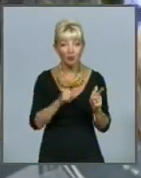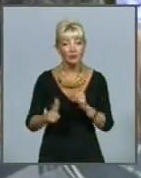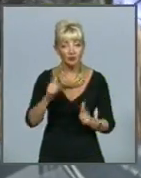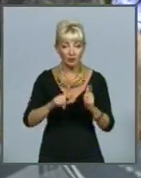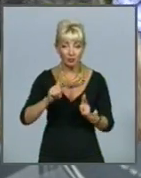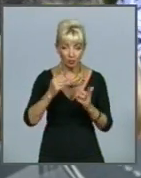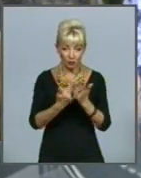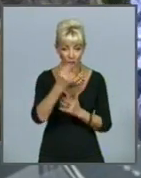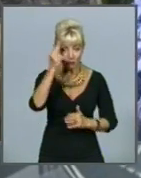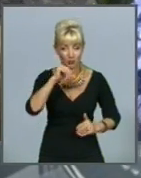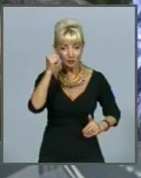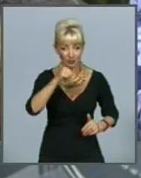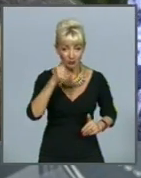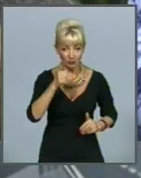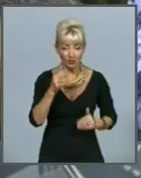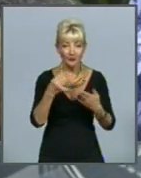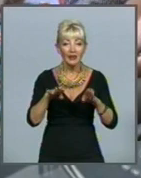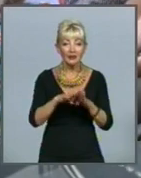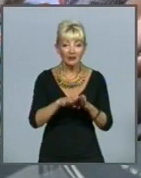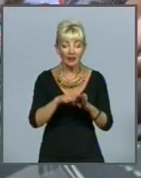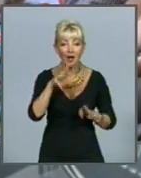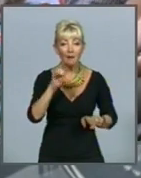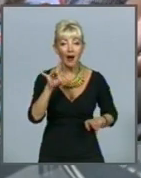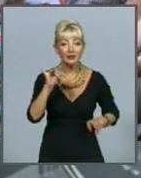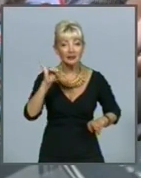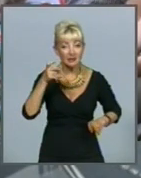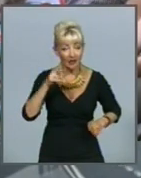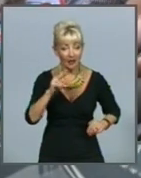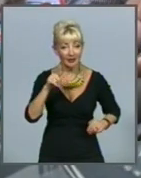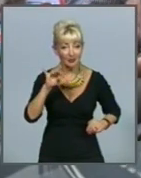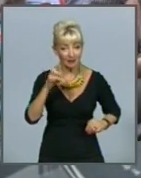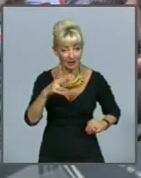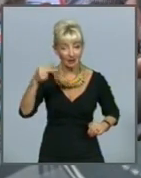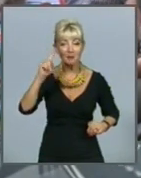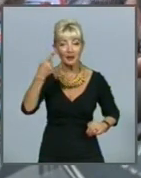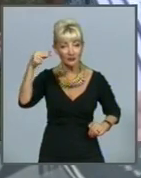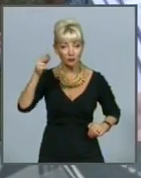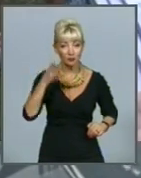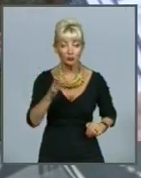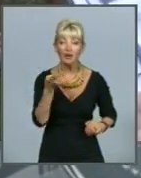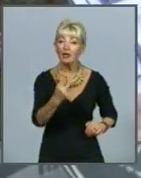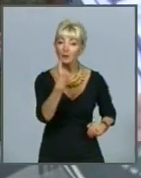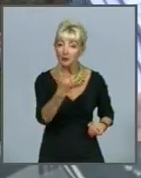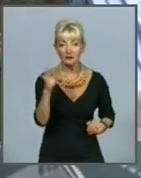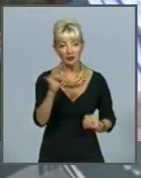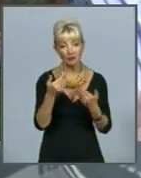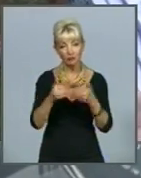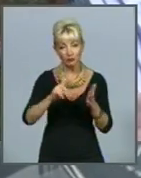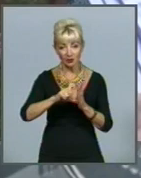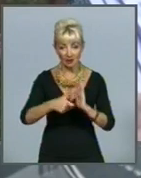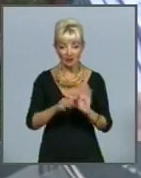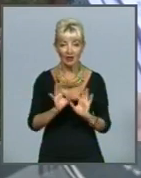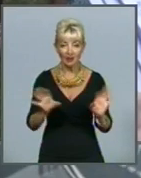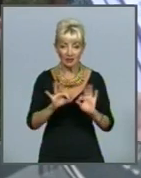року. Так, у Маріїнській гімназії перший дзвоник відбудеться, але для перших та випускних класів, розповідає директор